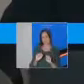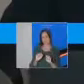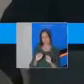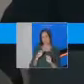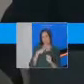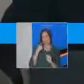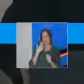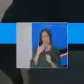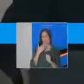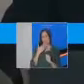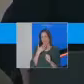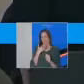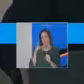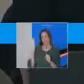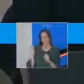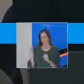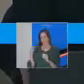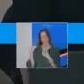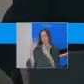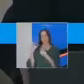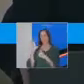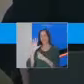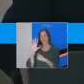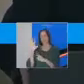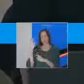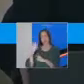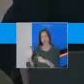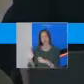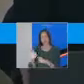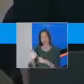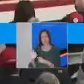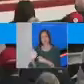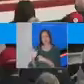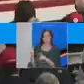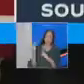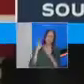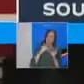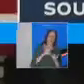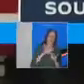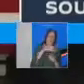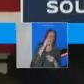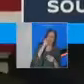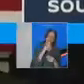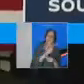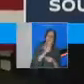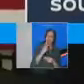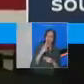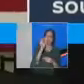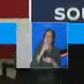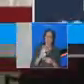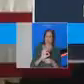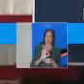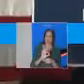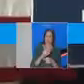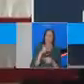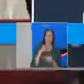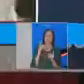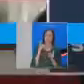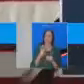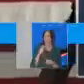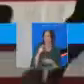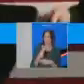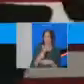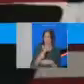התומכים מהקול היהודי בביידן הוא 75%, ולטראמפ 22%. כלומר,